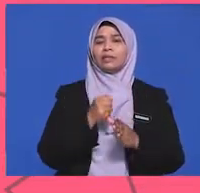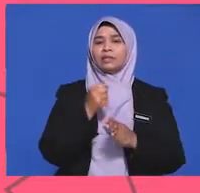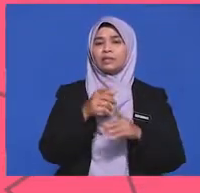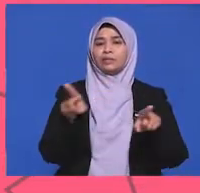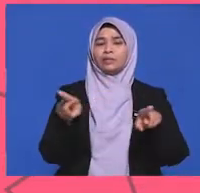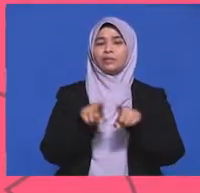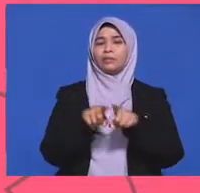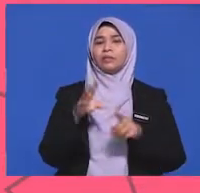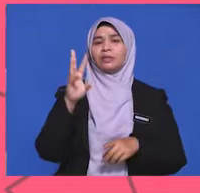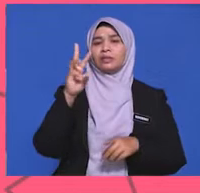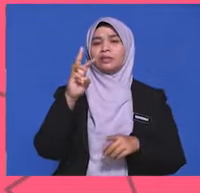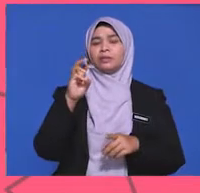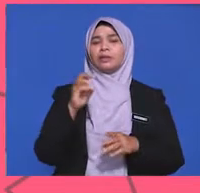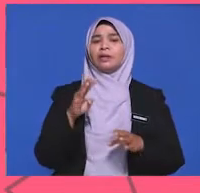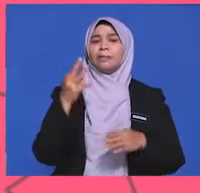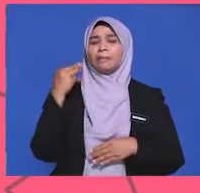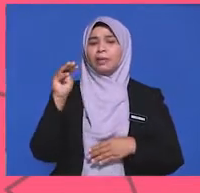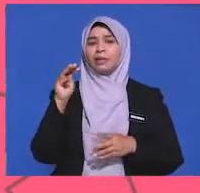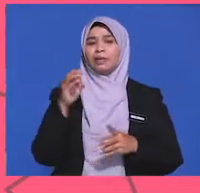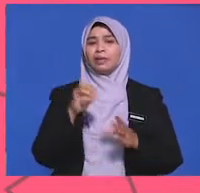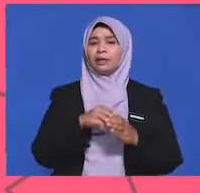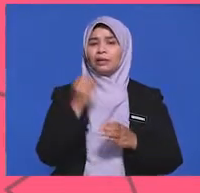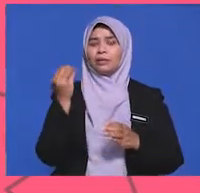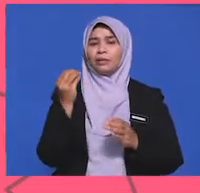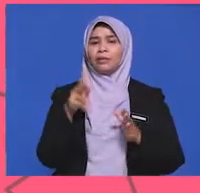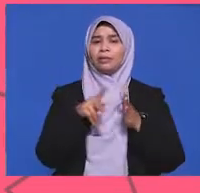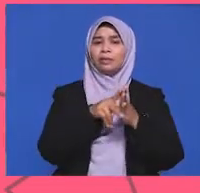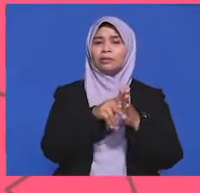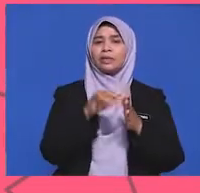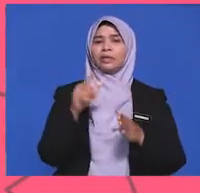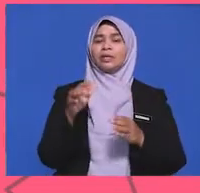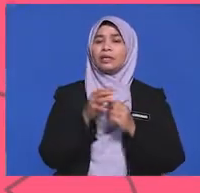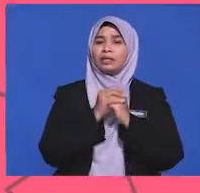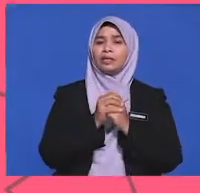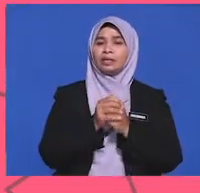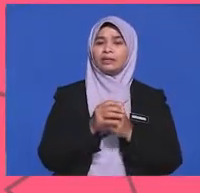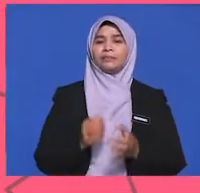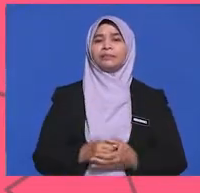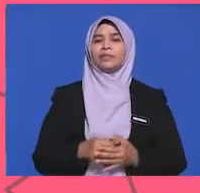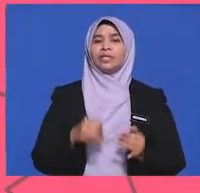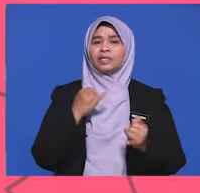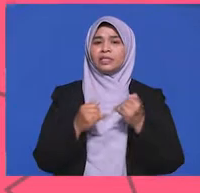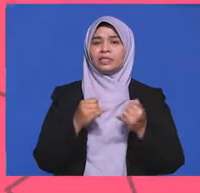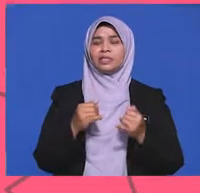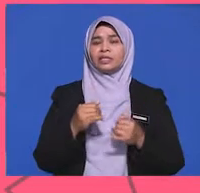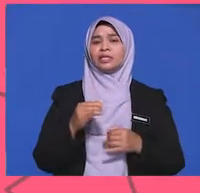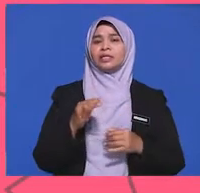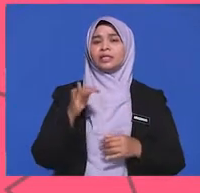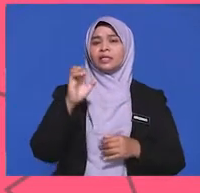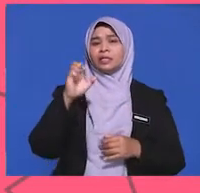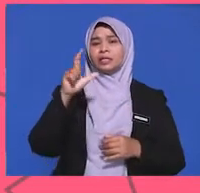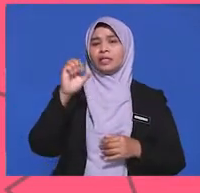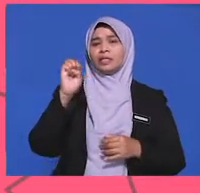60, maka output yang dipaparkan ialah tahniah. Jika markah lebih